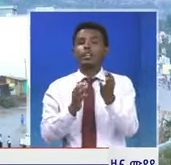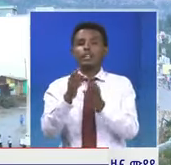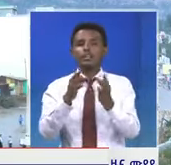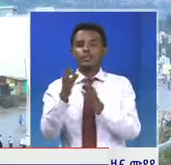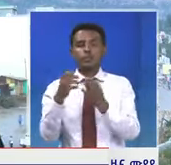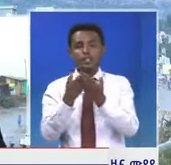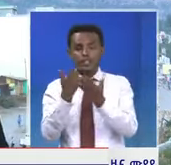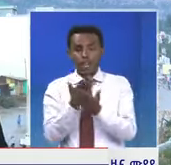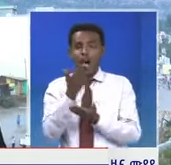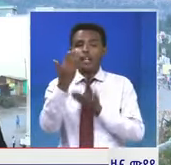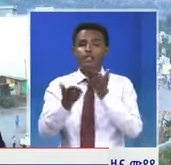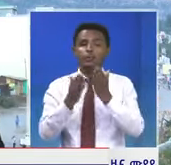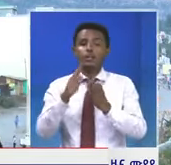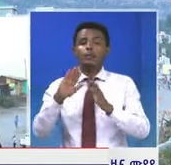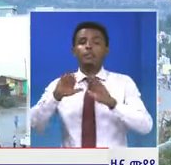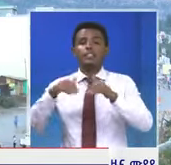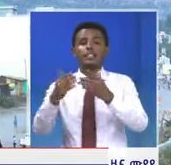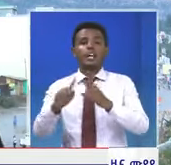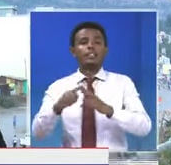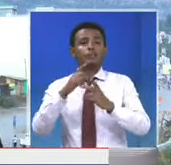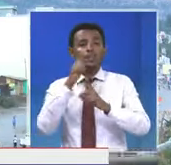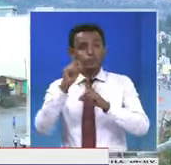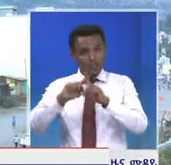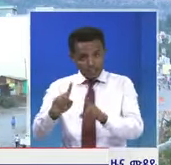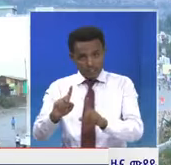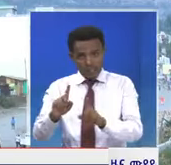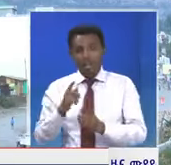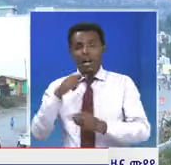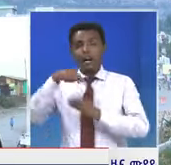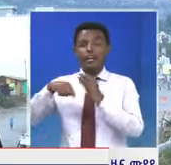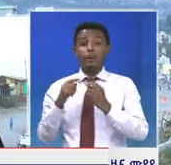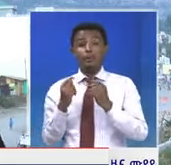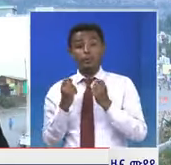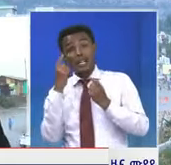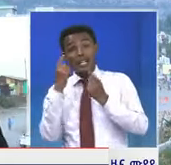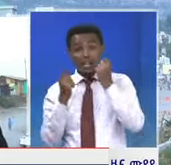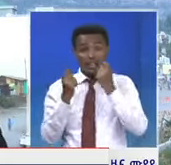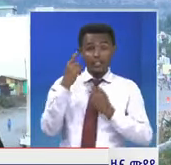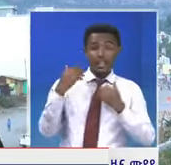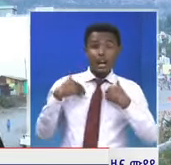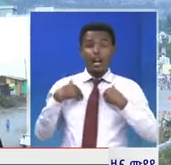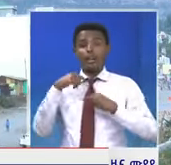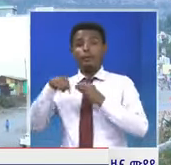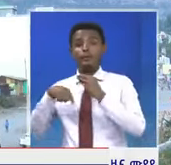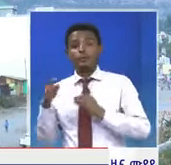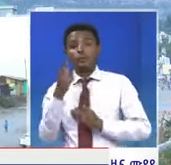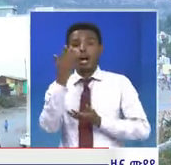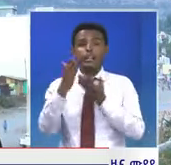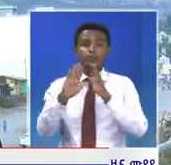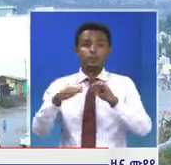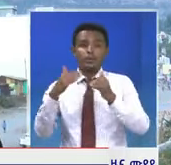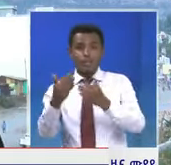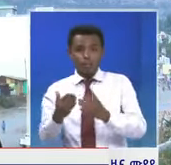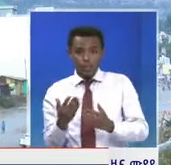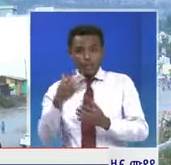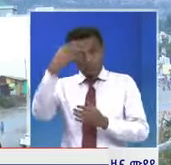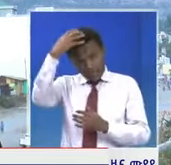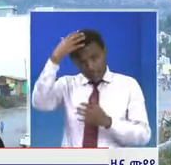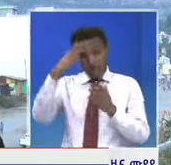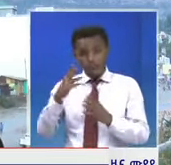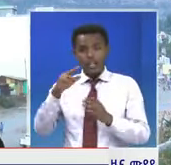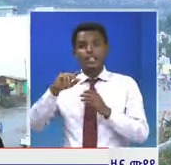እነዚህ አገልግሎት መስጠት አልጀመሩም። ነገር ግን አካባቢው አሁን ላይ መነቃቃት ላይ ያለ አካባቢ ስለሆነ አገልግሎት የሚሰጡ መንግስታዊና የግል